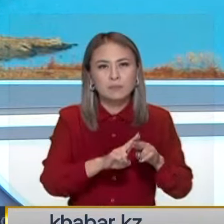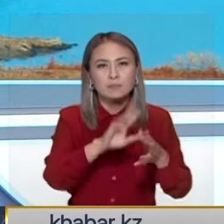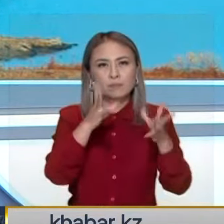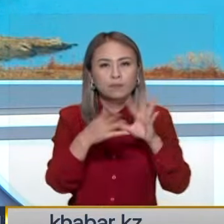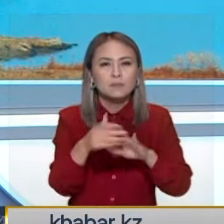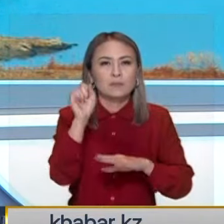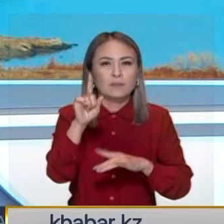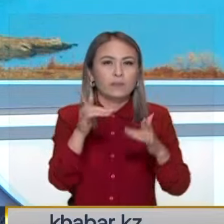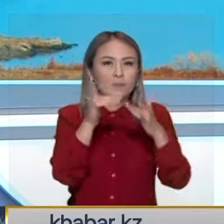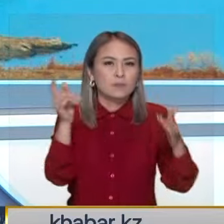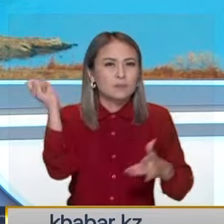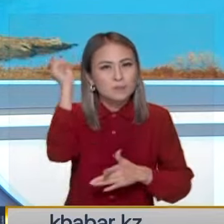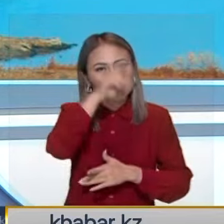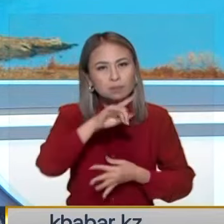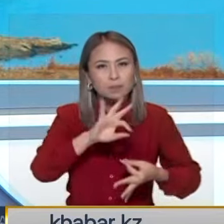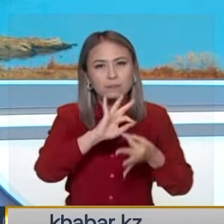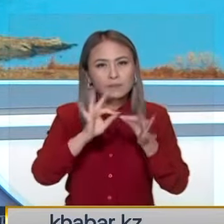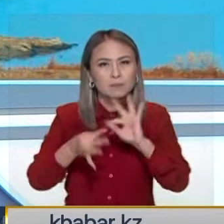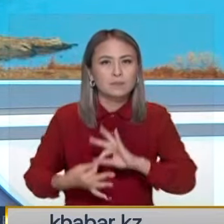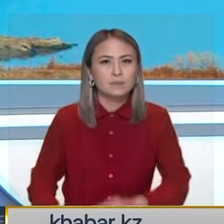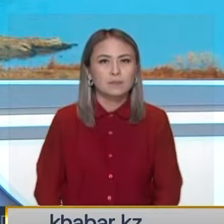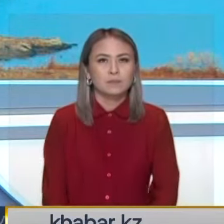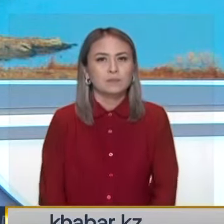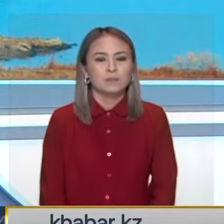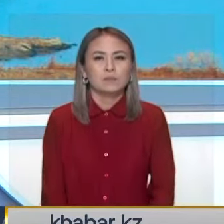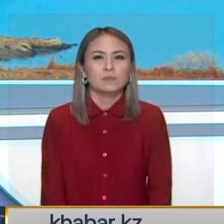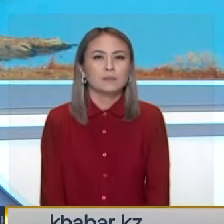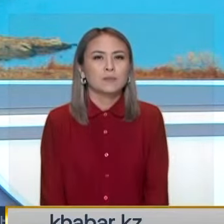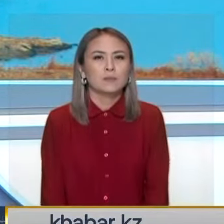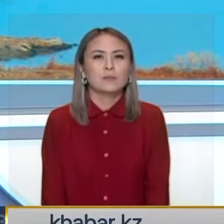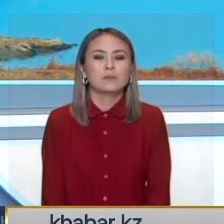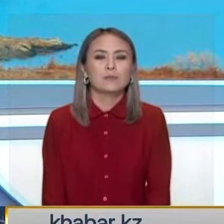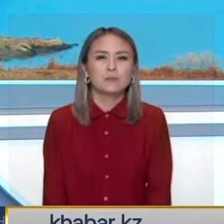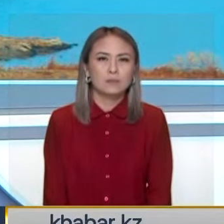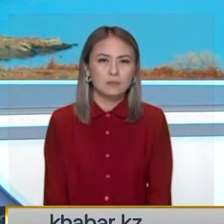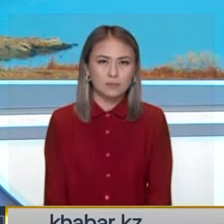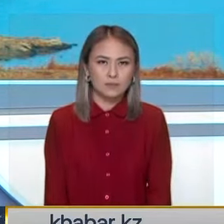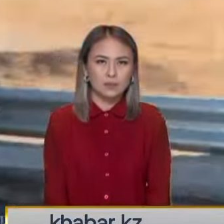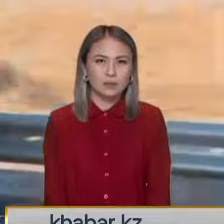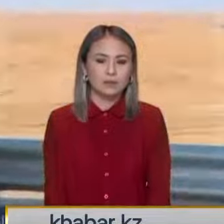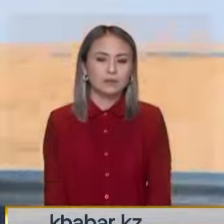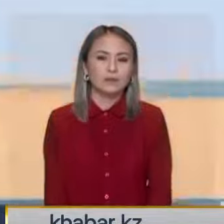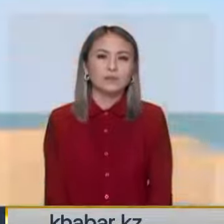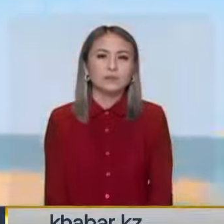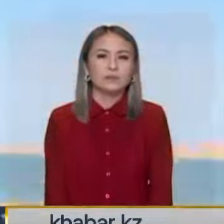1,5 шақырым алтын көпірдің үстімен тілшіміз Берік Дүйсенбайды жүріп өтті.